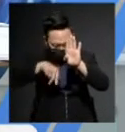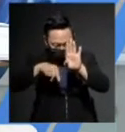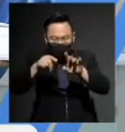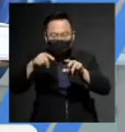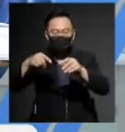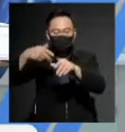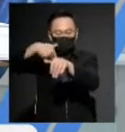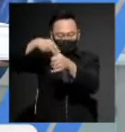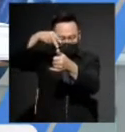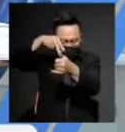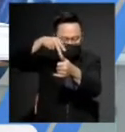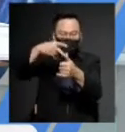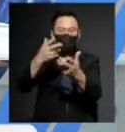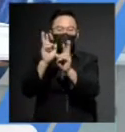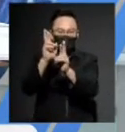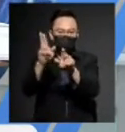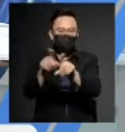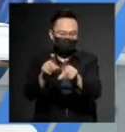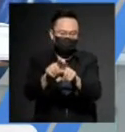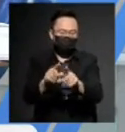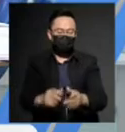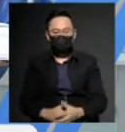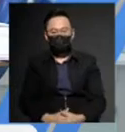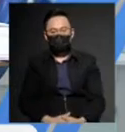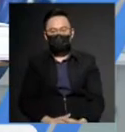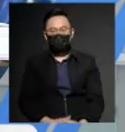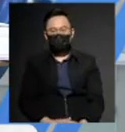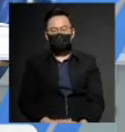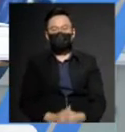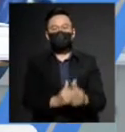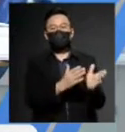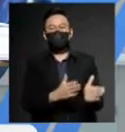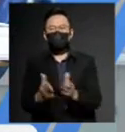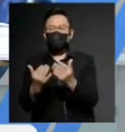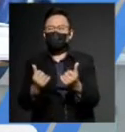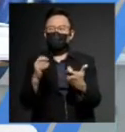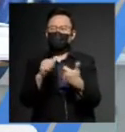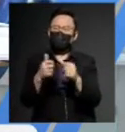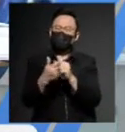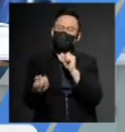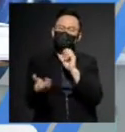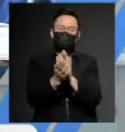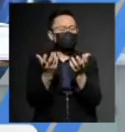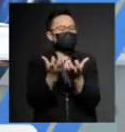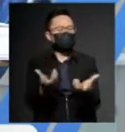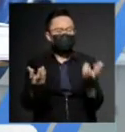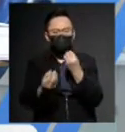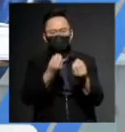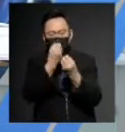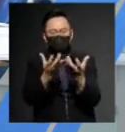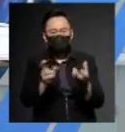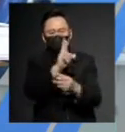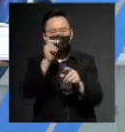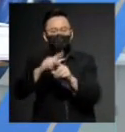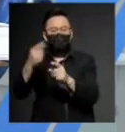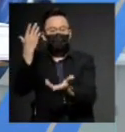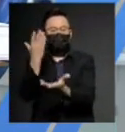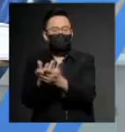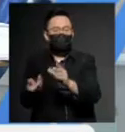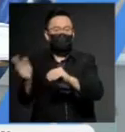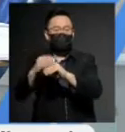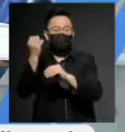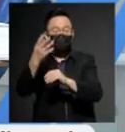คะอันตรายอาจเกิดขึ้นได้ตลอดคุณผู้ชมมาดูในขณะที่อยู่ในภาวะที่มีเรื่องของอย่างเช่นสินค้าราคาแพงต่าง ๆ ทั้งเนื้อหมูเนื้อไ